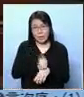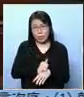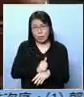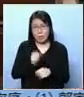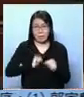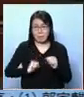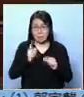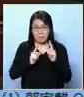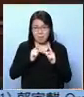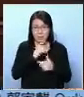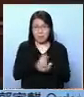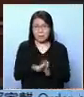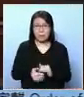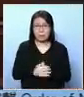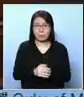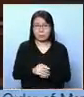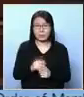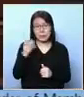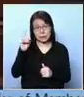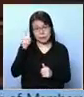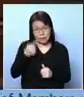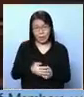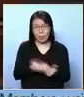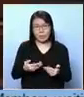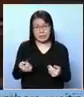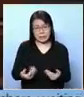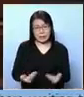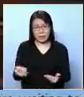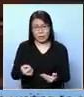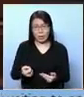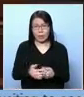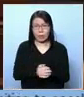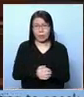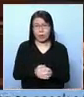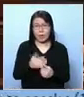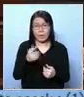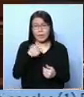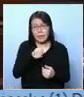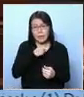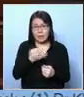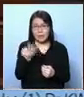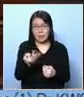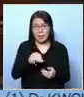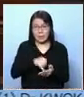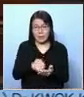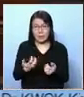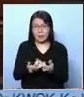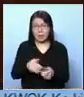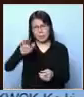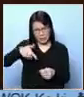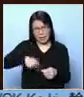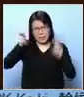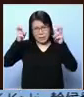啦，俾個機會你去聽日去，唔使聽日添啊，即刻可以做一個 press conference。三萬元連息口， 姚議員，請你翻翻嚟